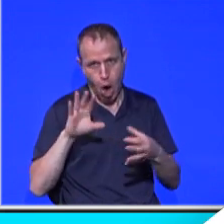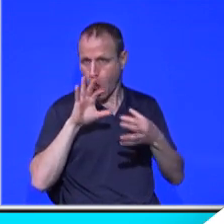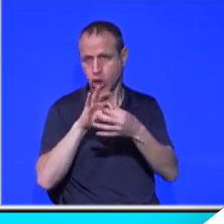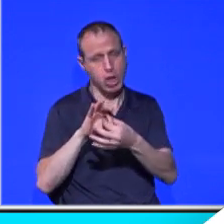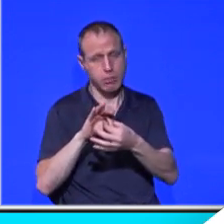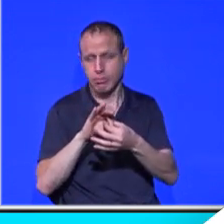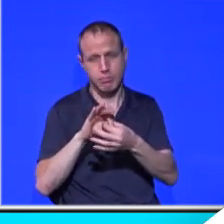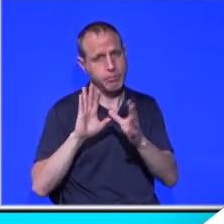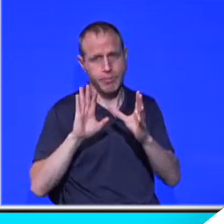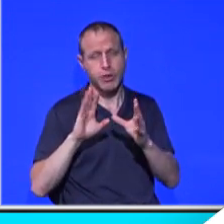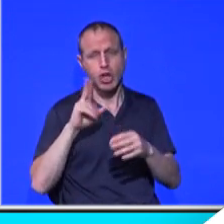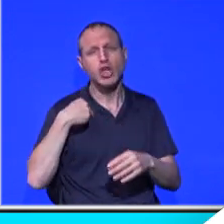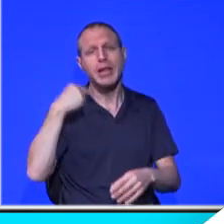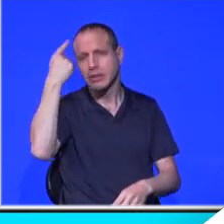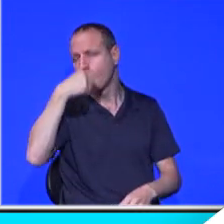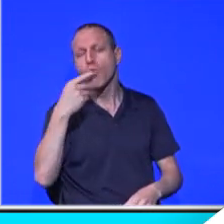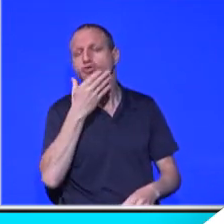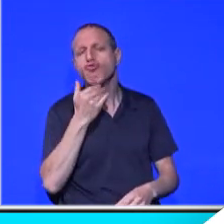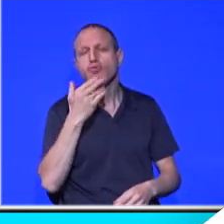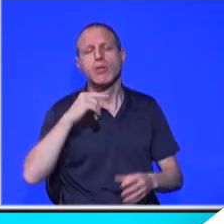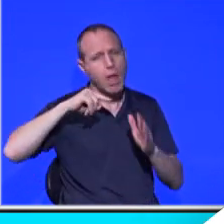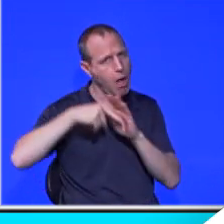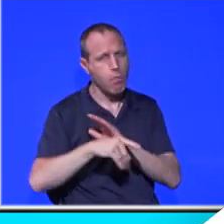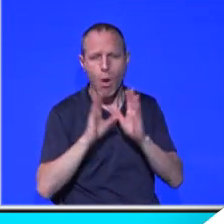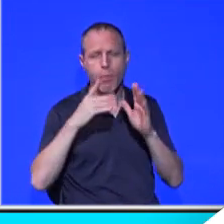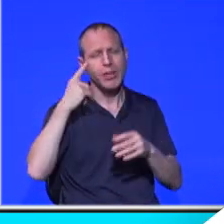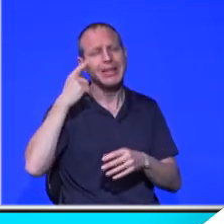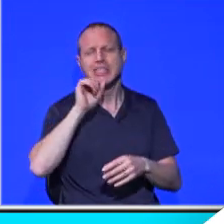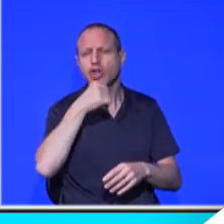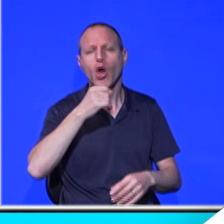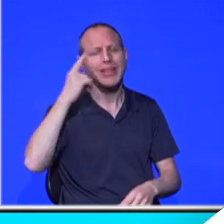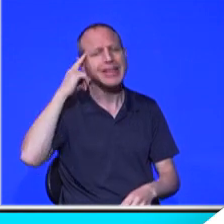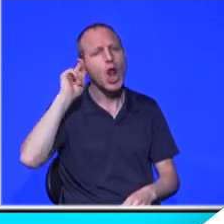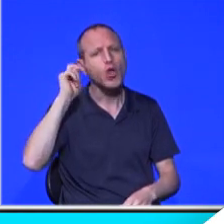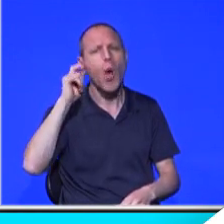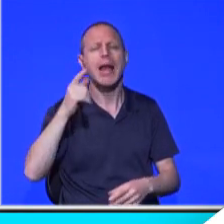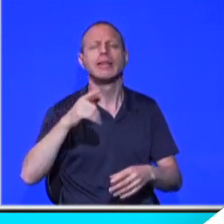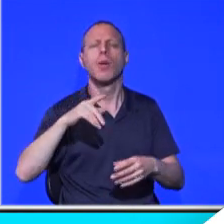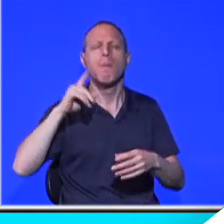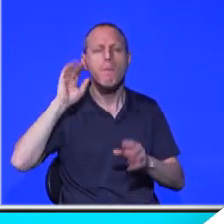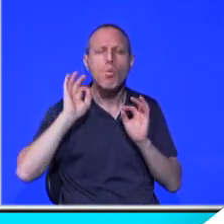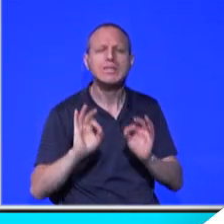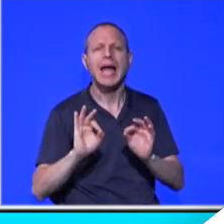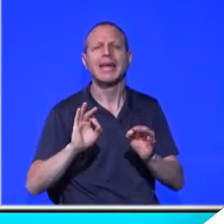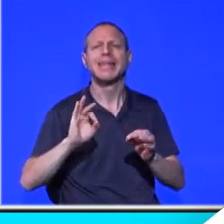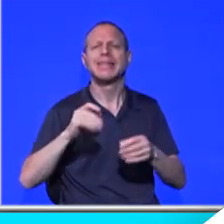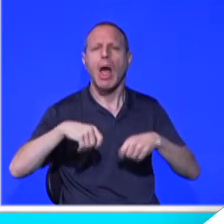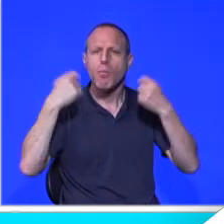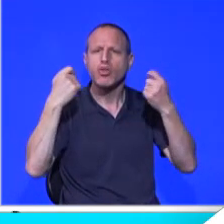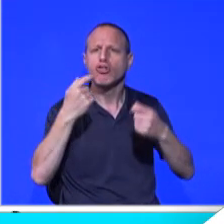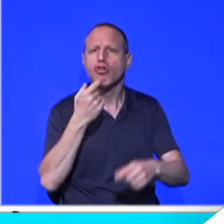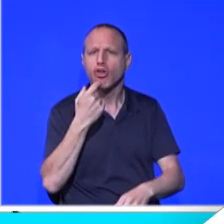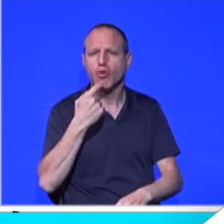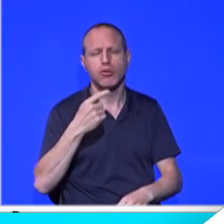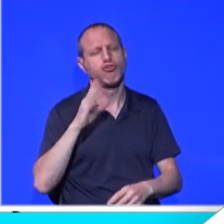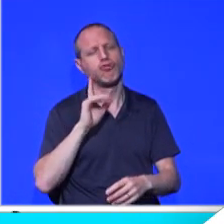יש לי זהות יהודית עמוקה מאוד, היסטורית, אינטלקטואלית, מוסרית, תרבותית, לשונית,